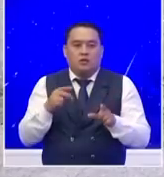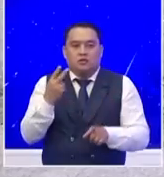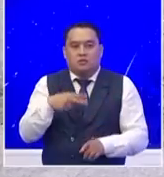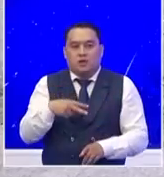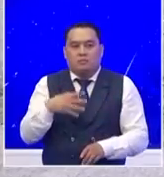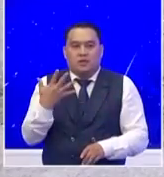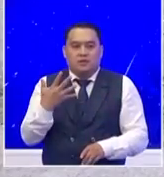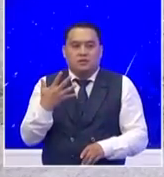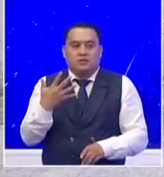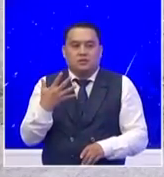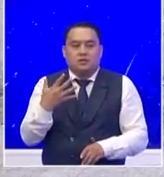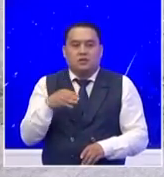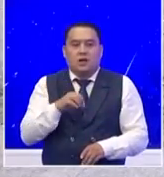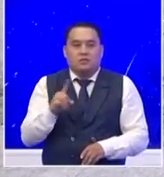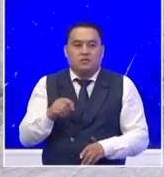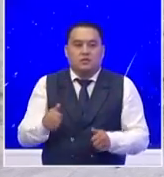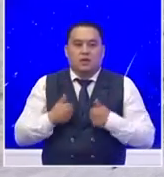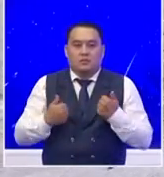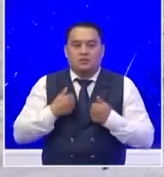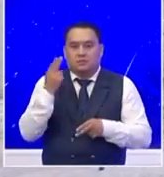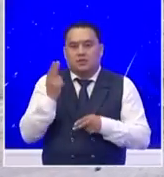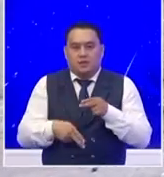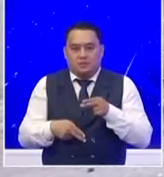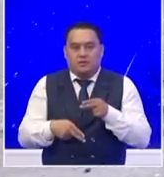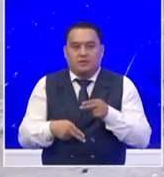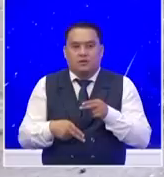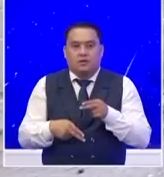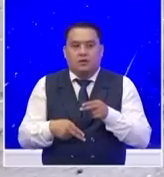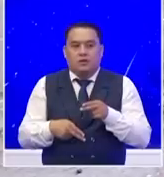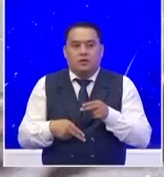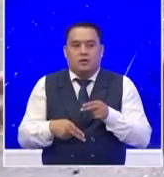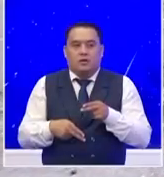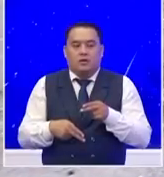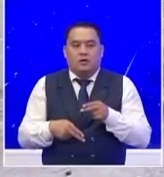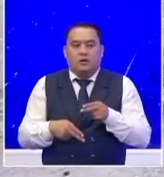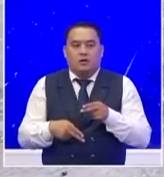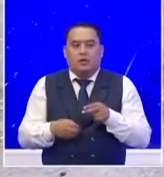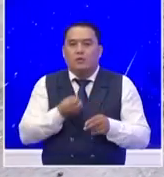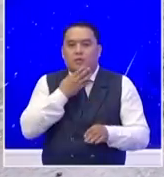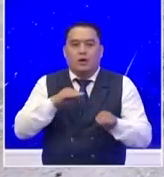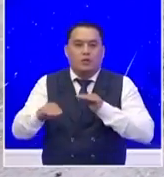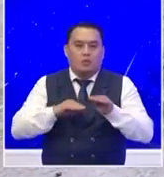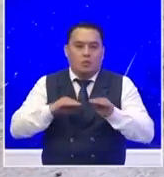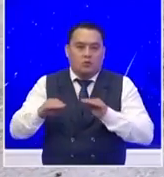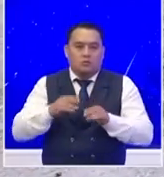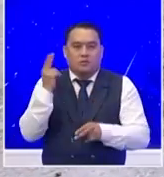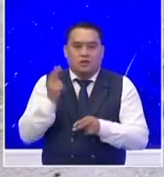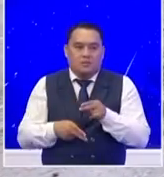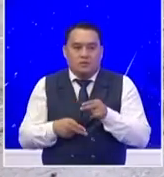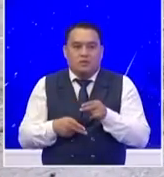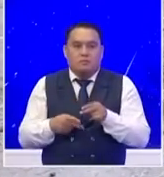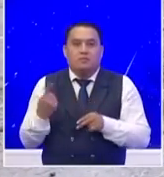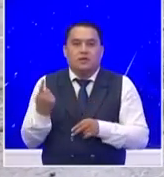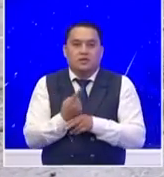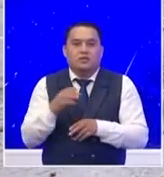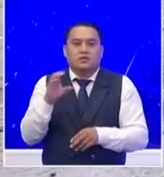25 тамызға дейін бітіруге тырысайын деп тұрмыз. Осы алдында благоустройствосын бәрін бітіріп 1